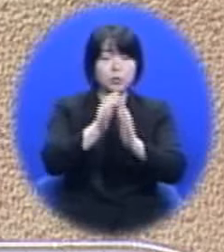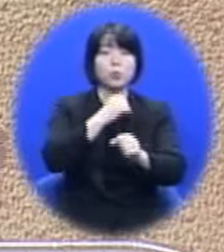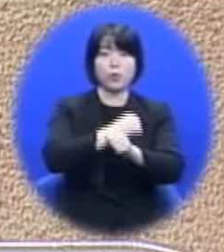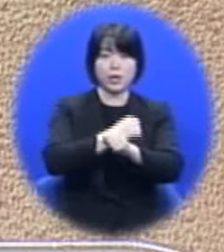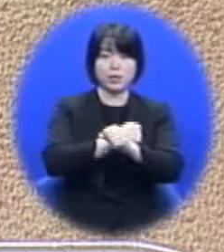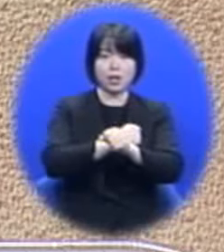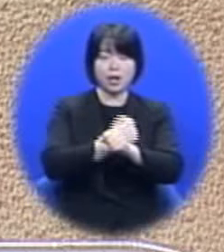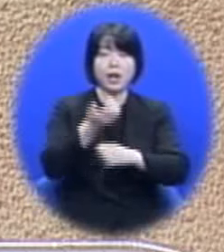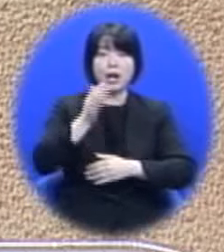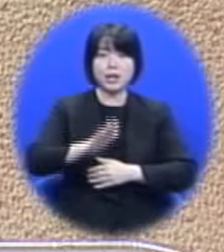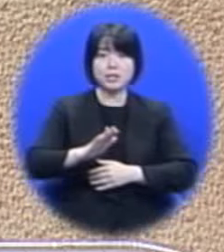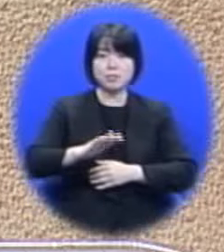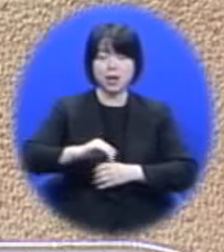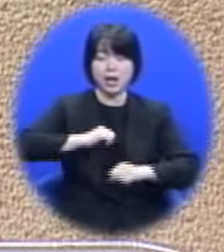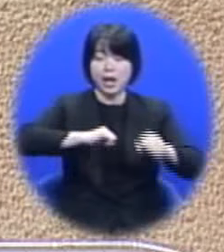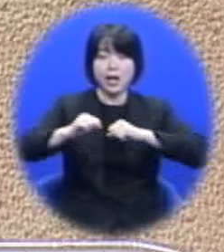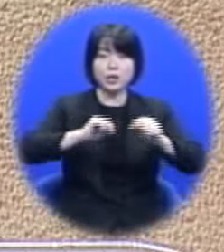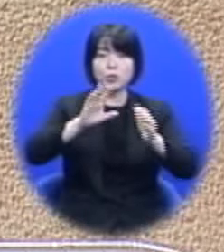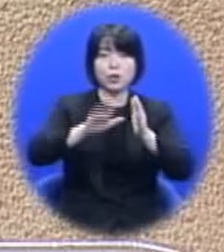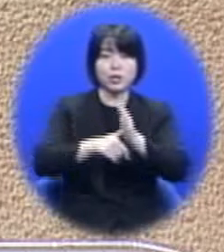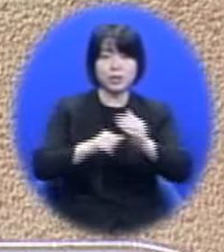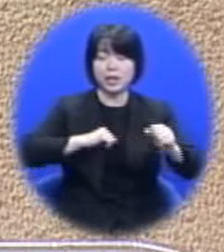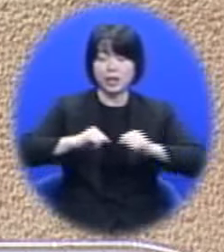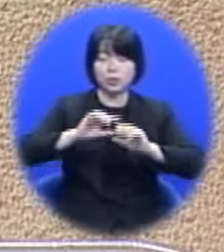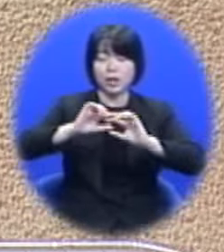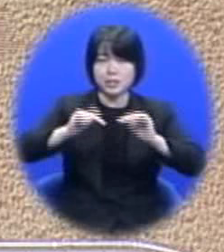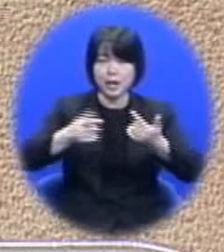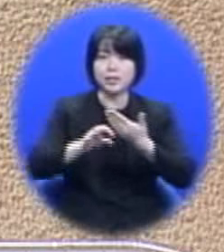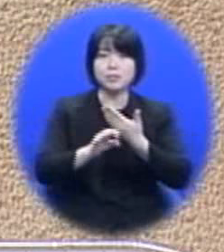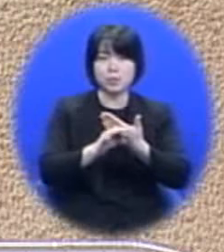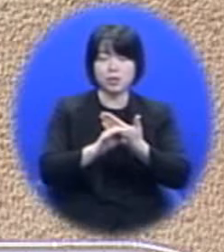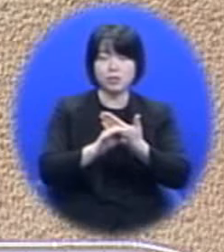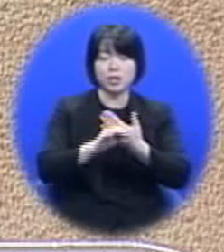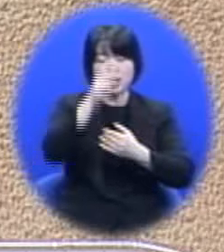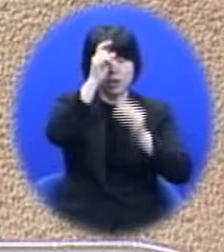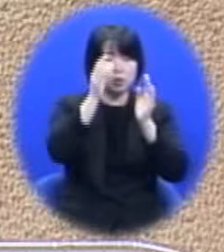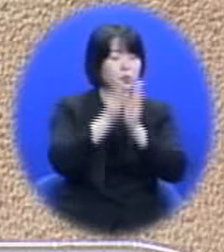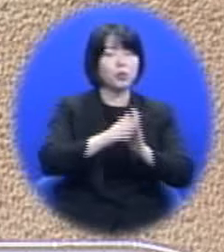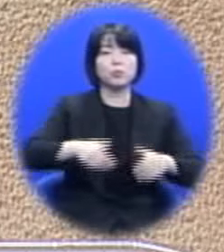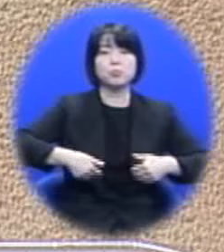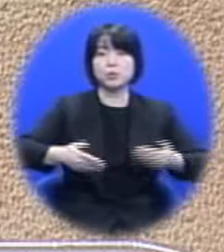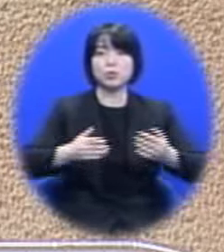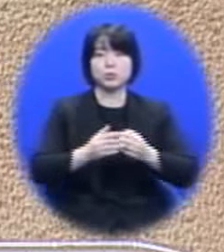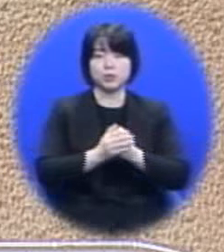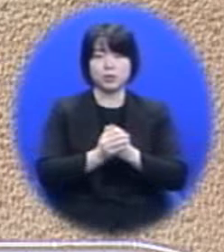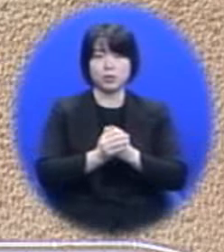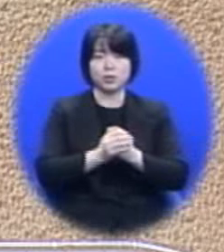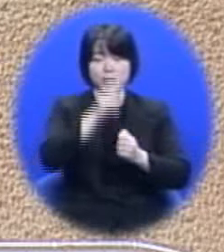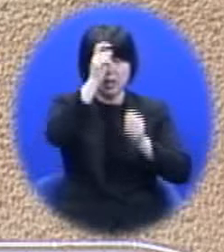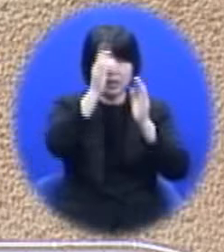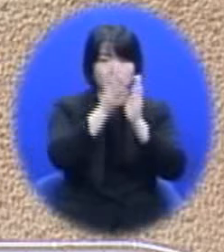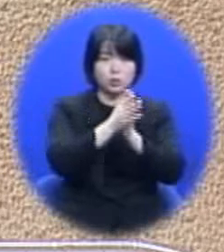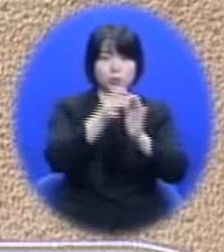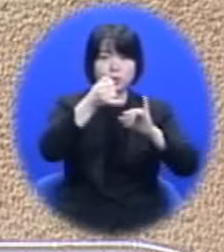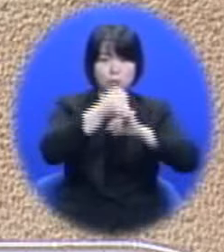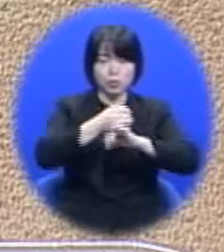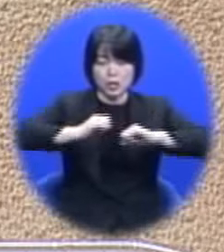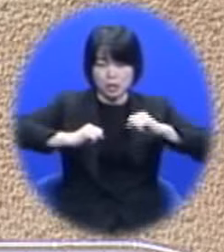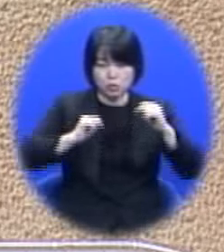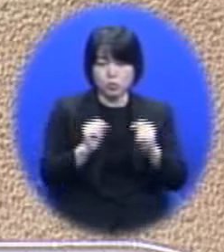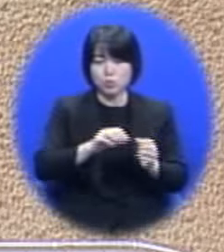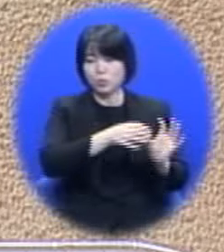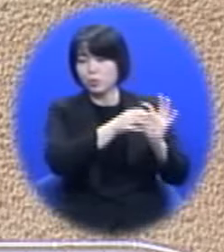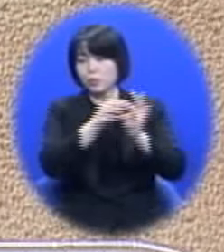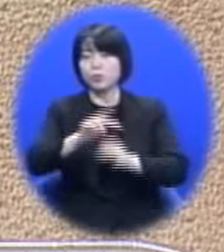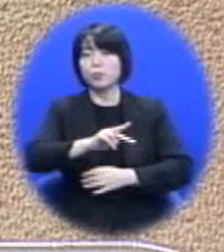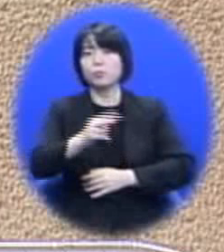될 때 행동하지 못하는 그런 그리스도인이라면 기도 하나만 하지요. 기도는 반드시 순종으로 가야 하는